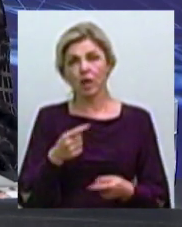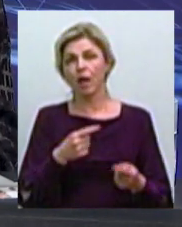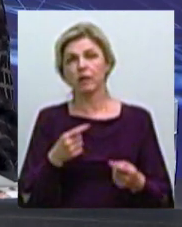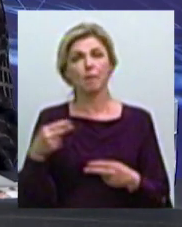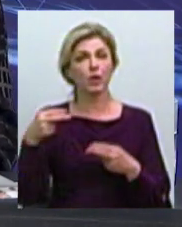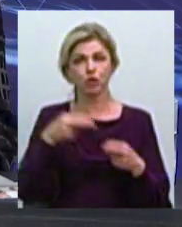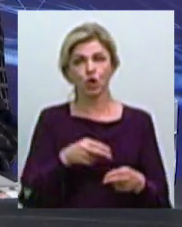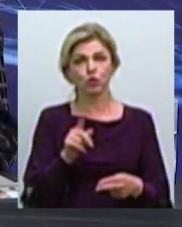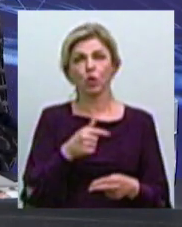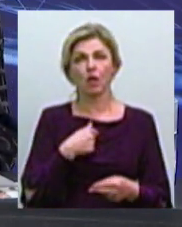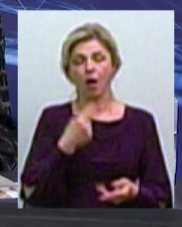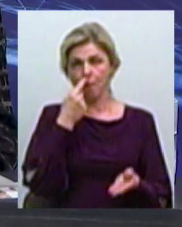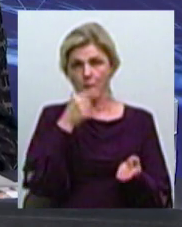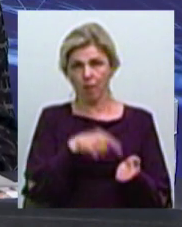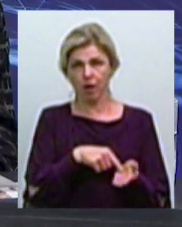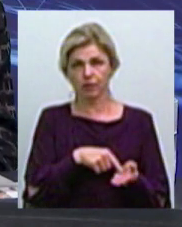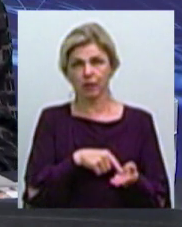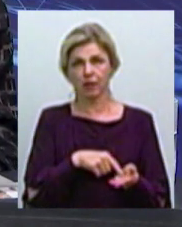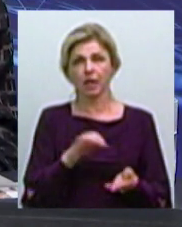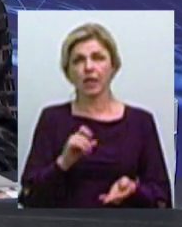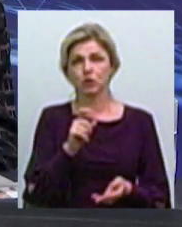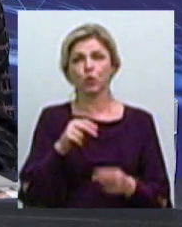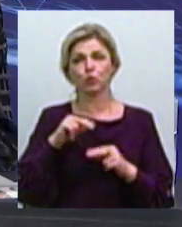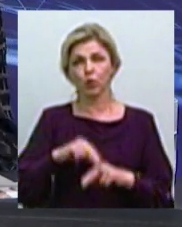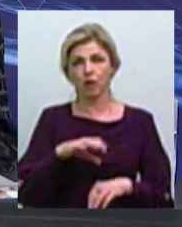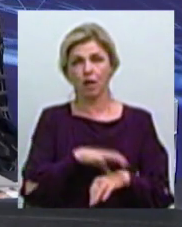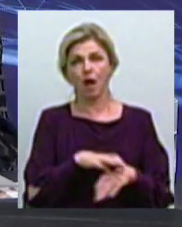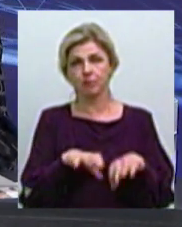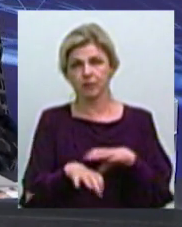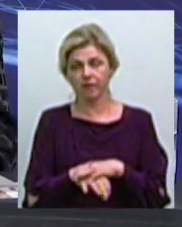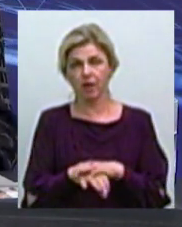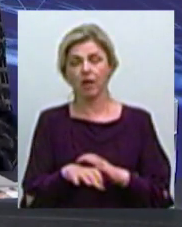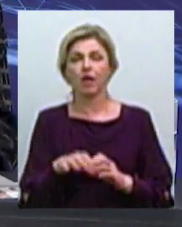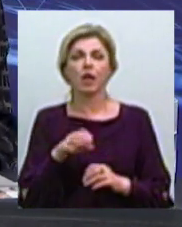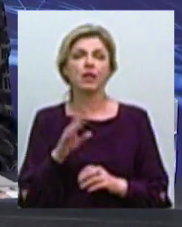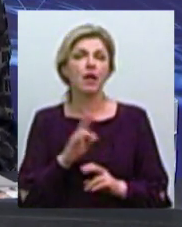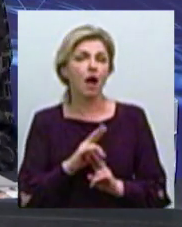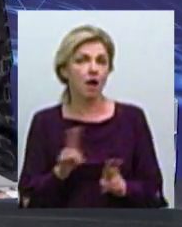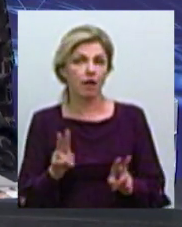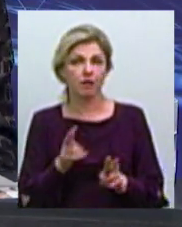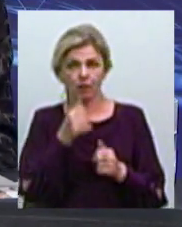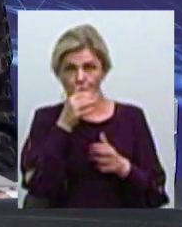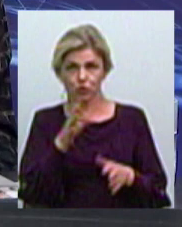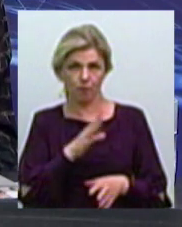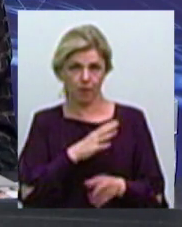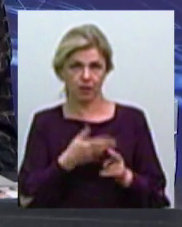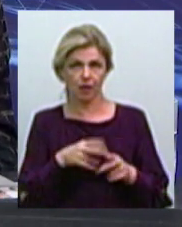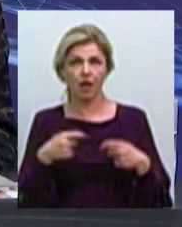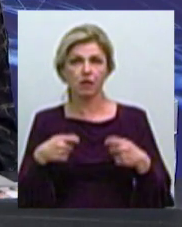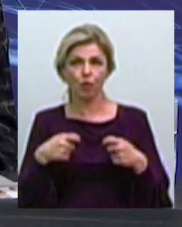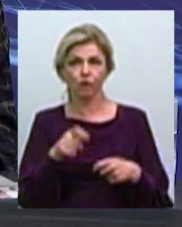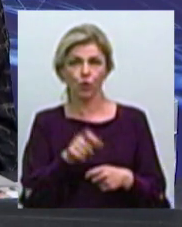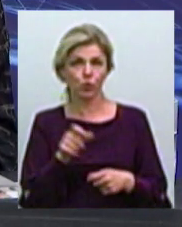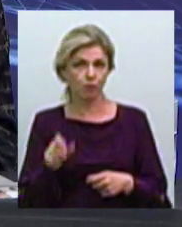я приехал из трудового рабства там, или даже из трудового рабства, то никак не может быть это торговля людьми,